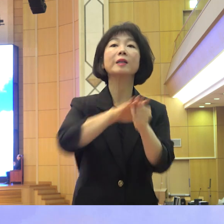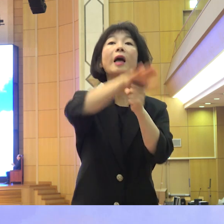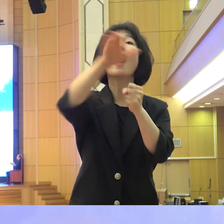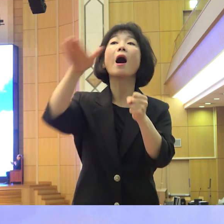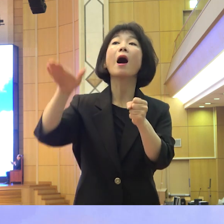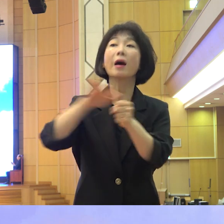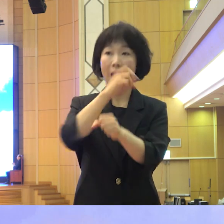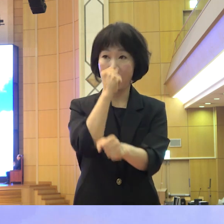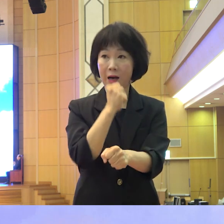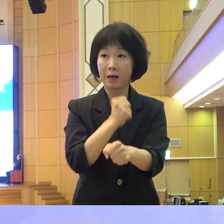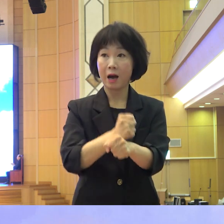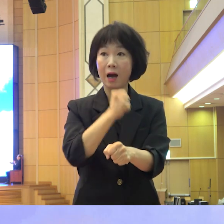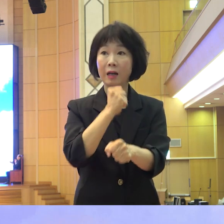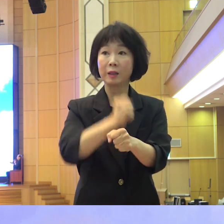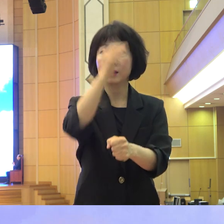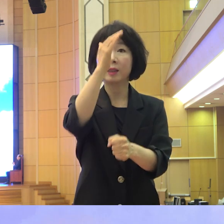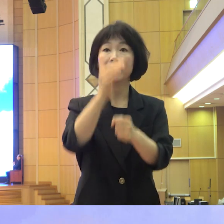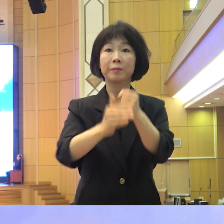날